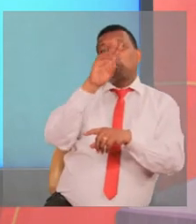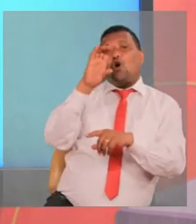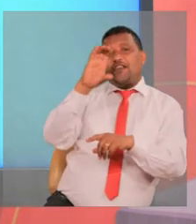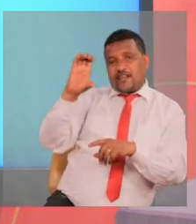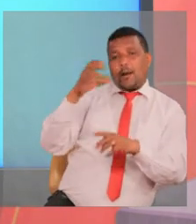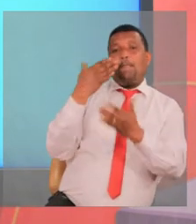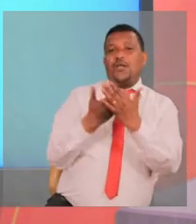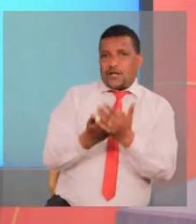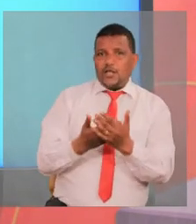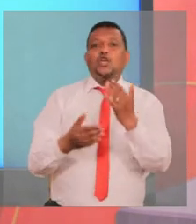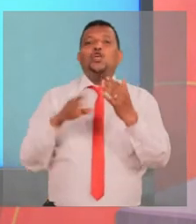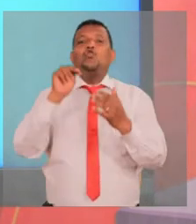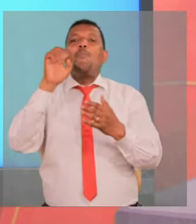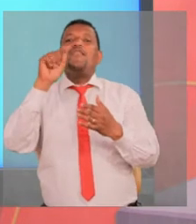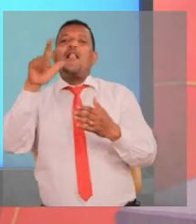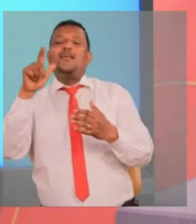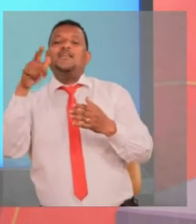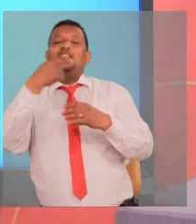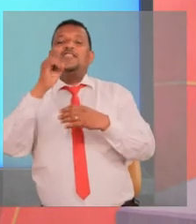10000